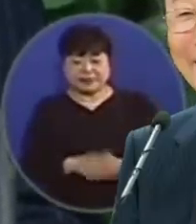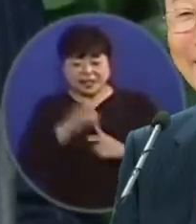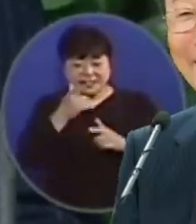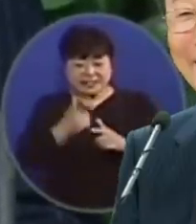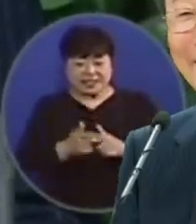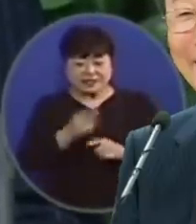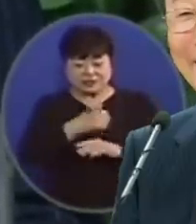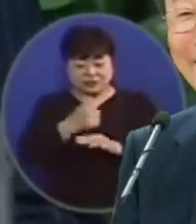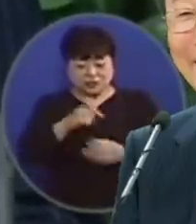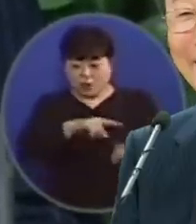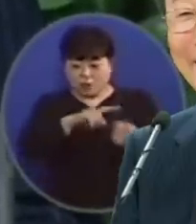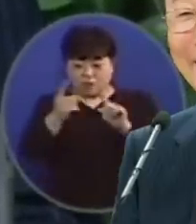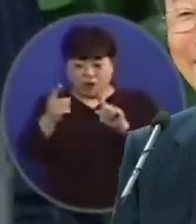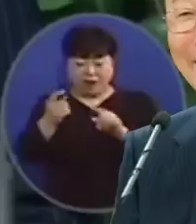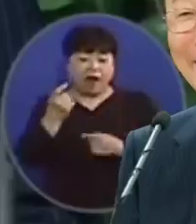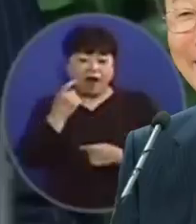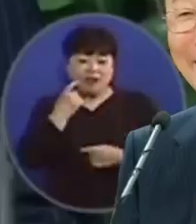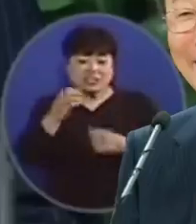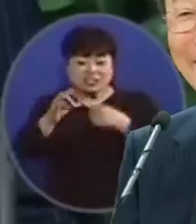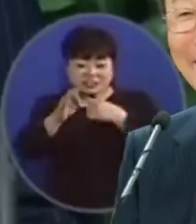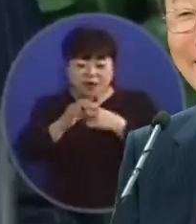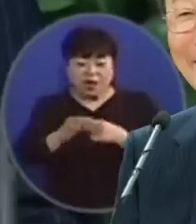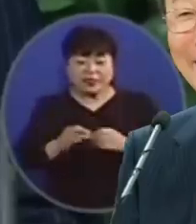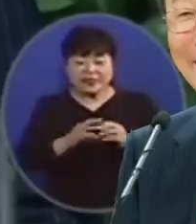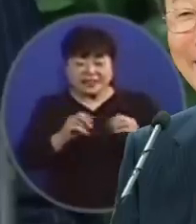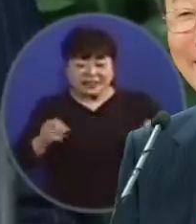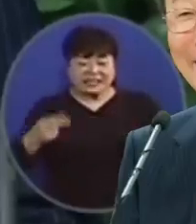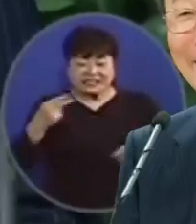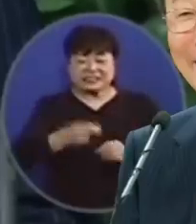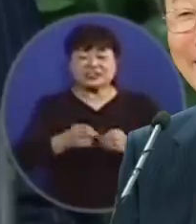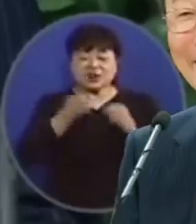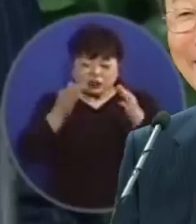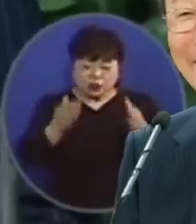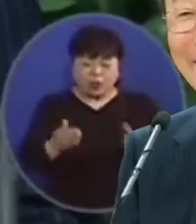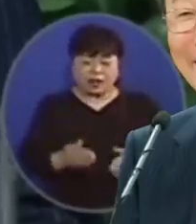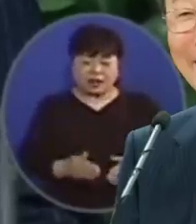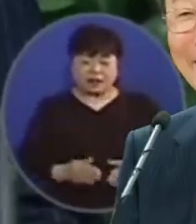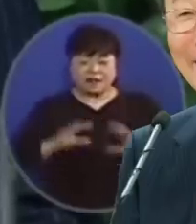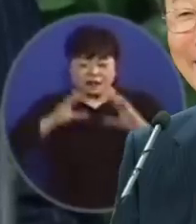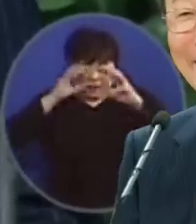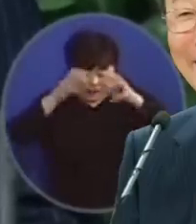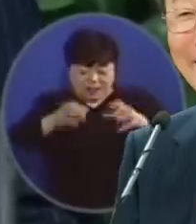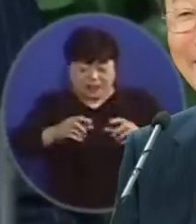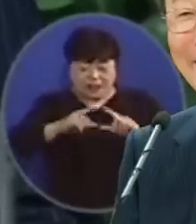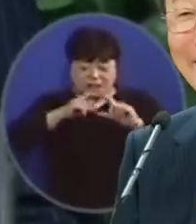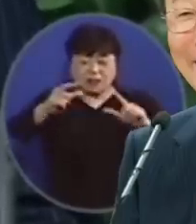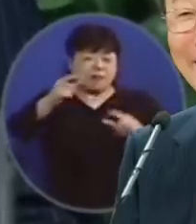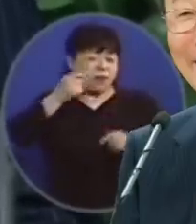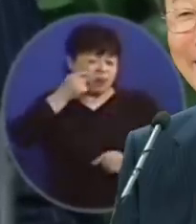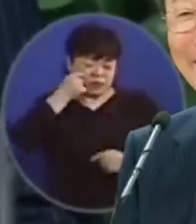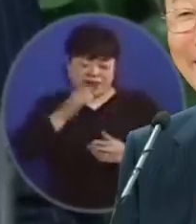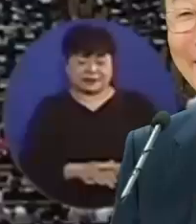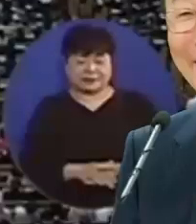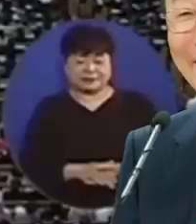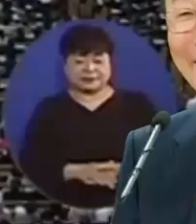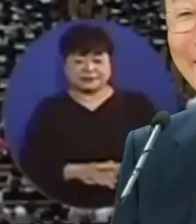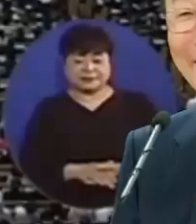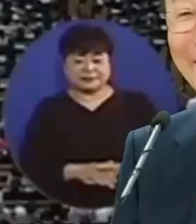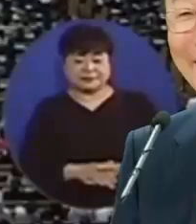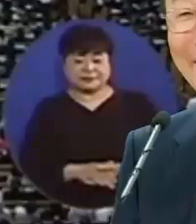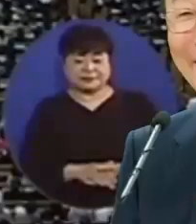예수 그리스도의 부활이 거짓이었다면 이 지상에서 2000년 동안에 만국에 전파될 리가 만무한 것입니다.